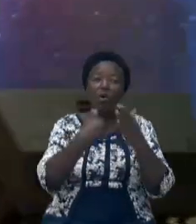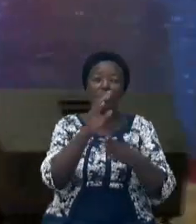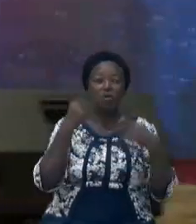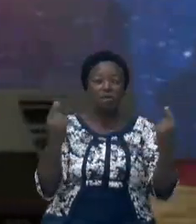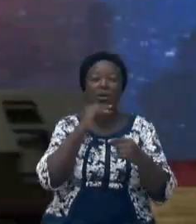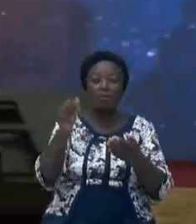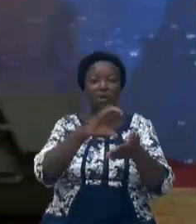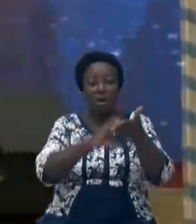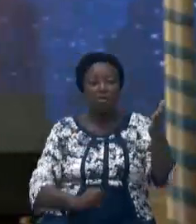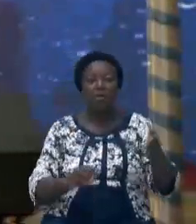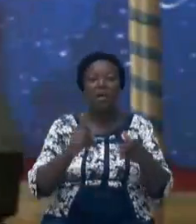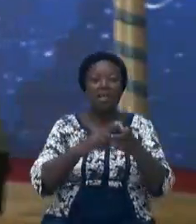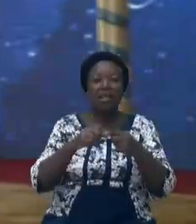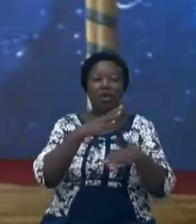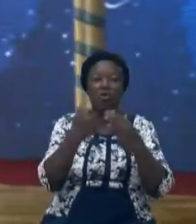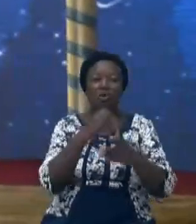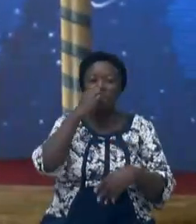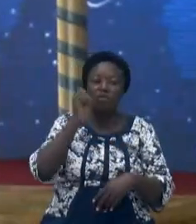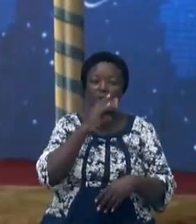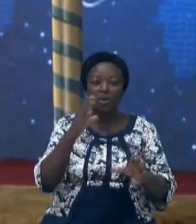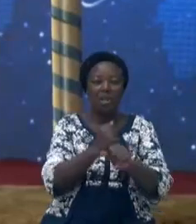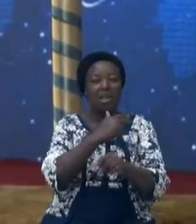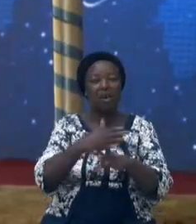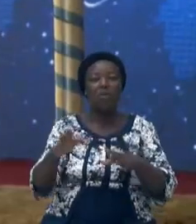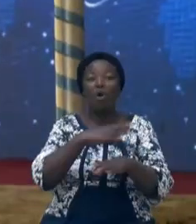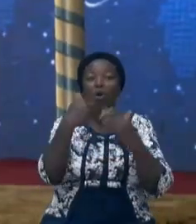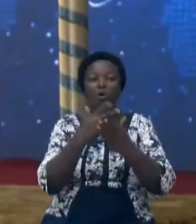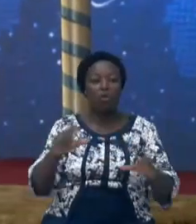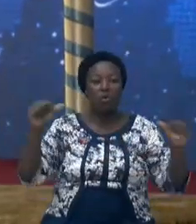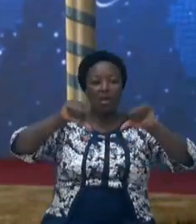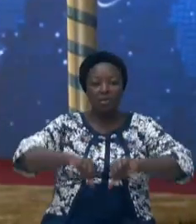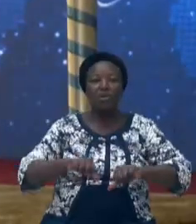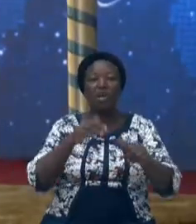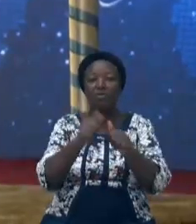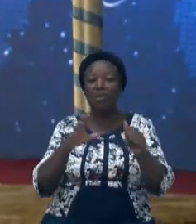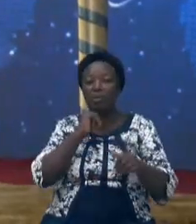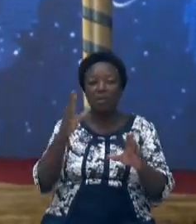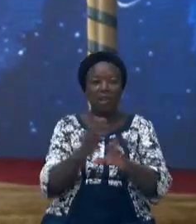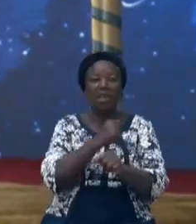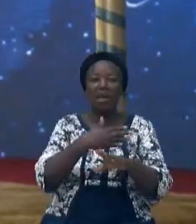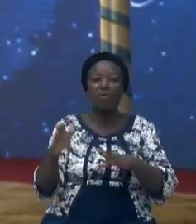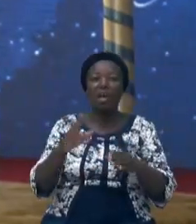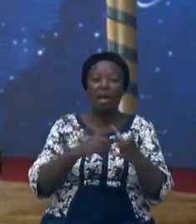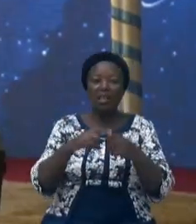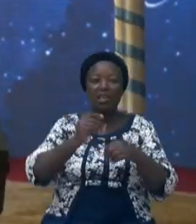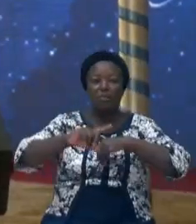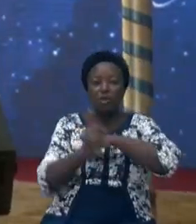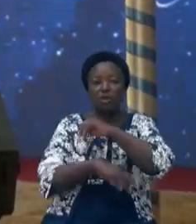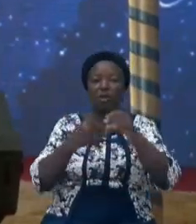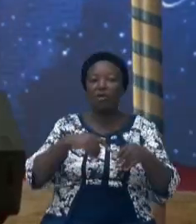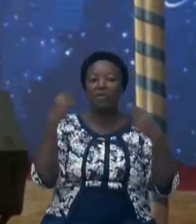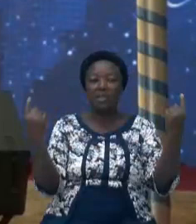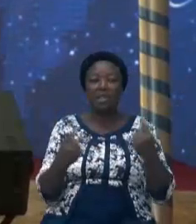il s'est donné pour que tout à fait chez soi effacés pour que tout le mal de ta vie soit ôter toute